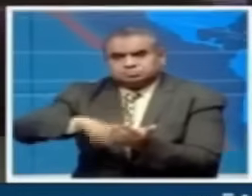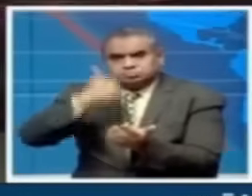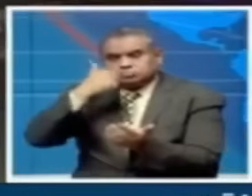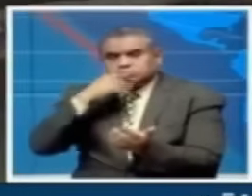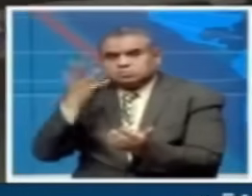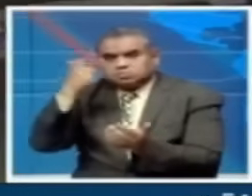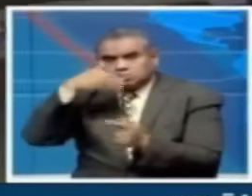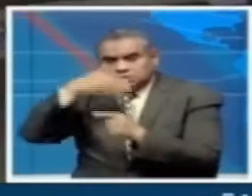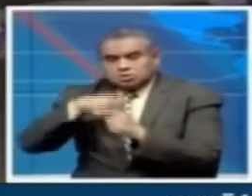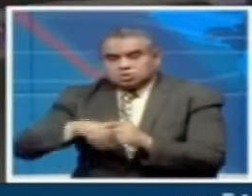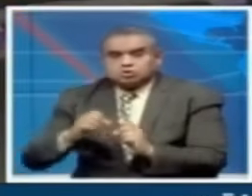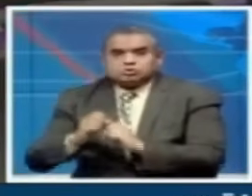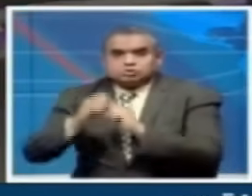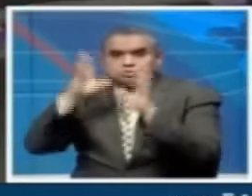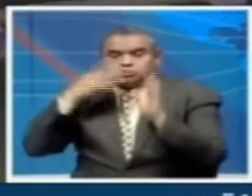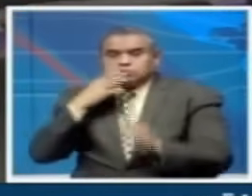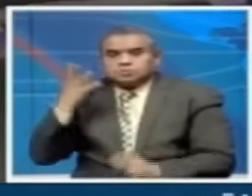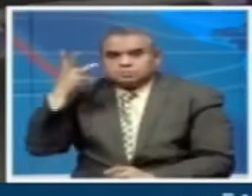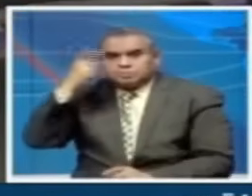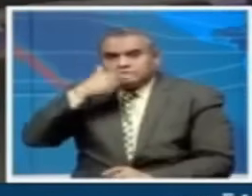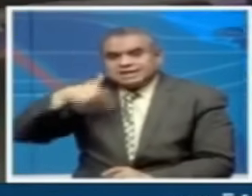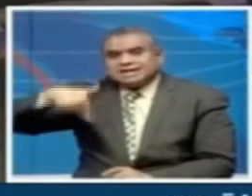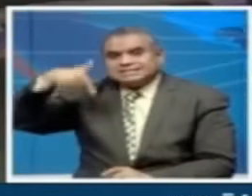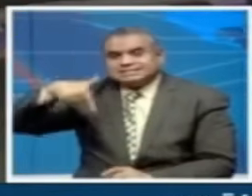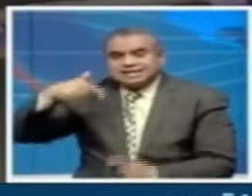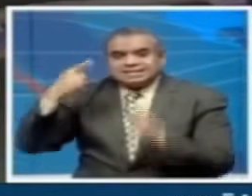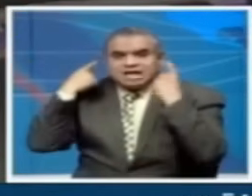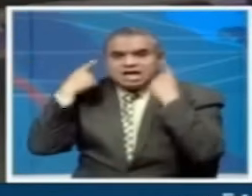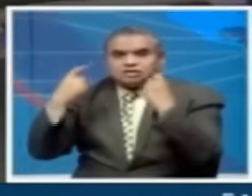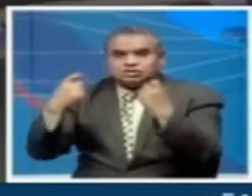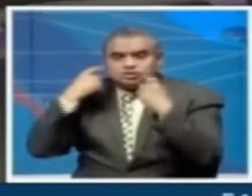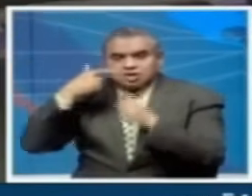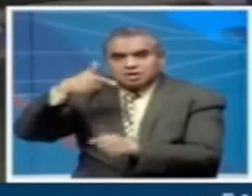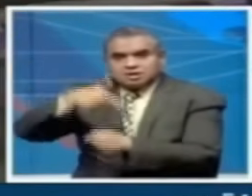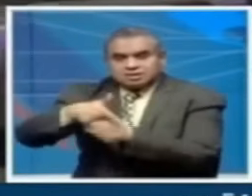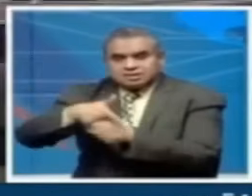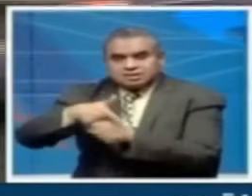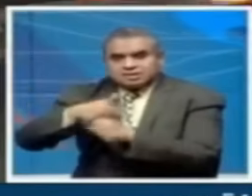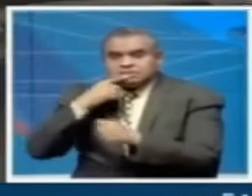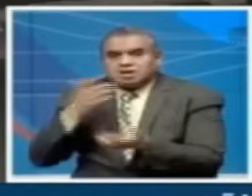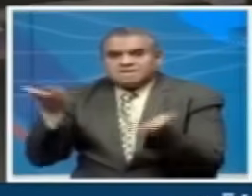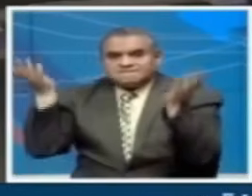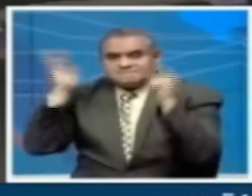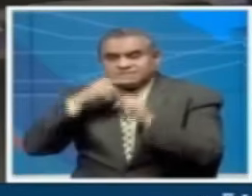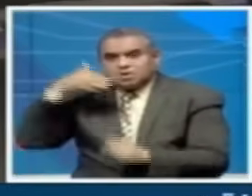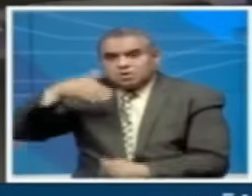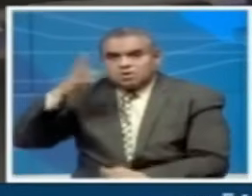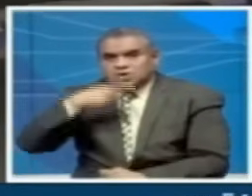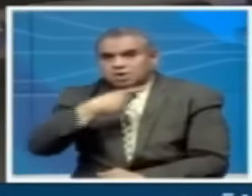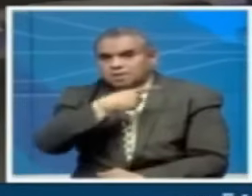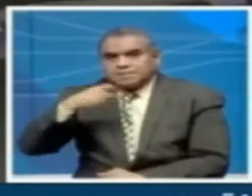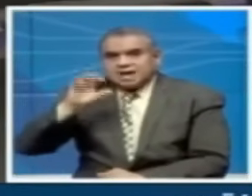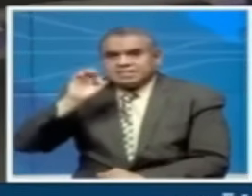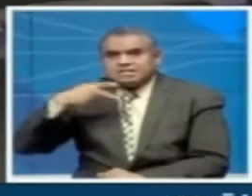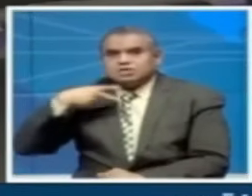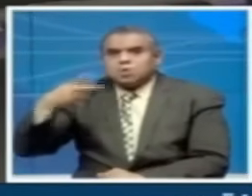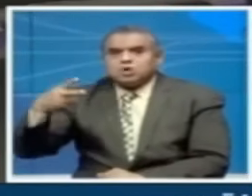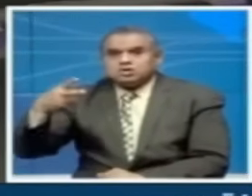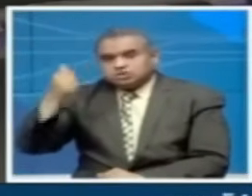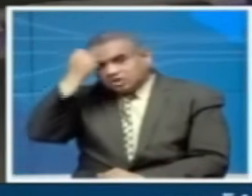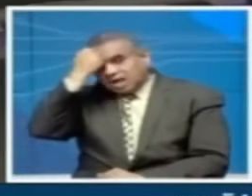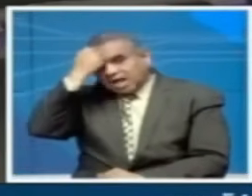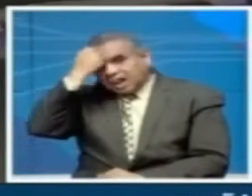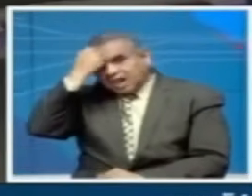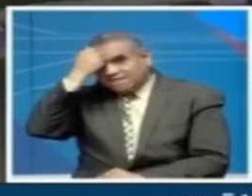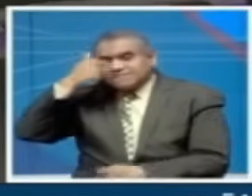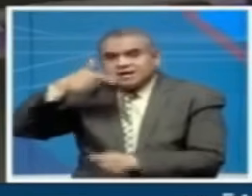كان في الصباح دخل ما يقرب من 6 شاحنات وقود كما ذكرت محملة ب 129 ألف لتر